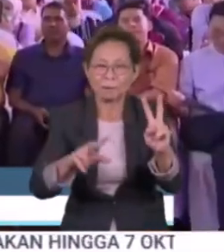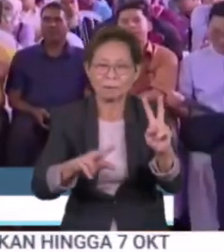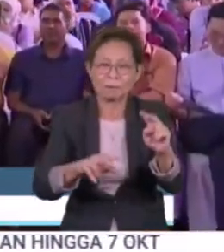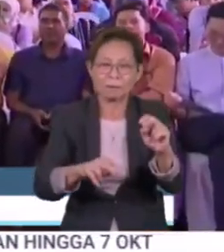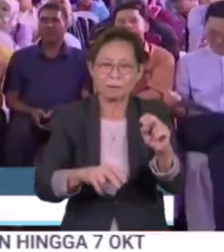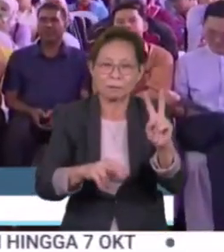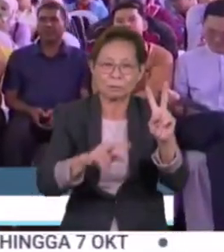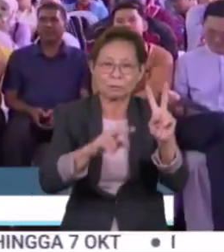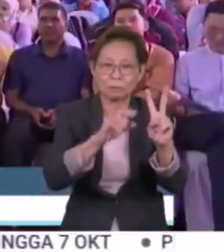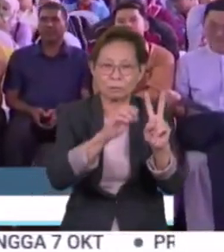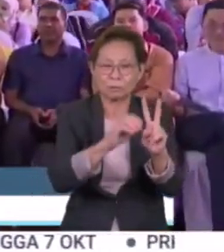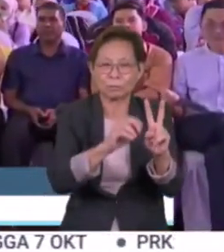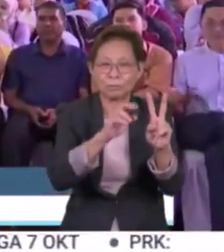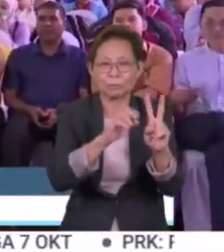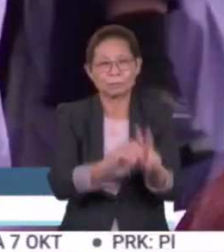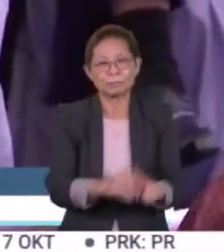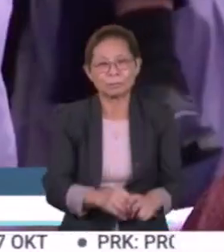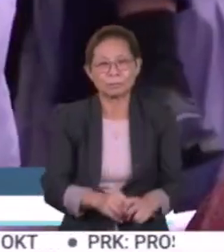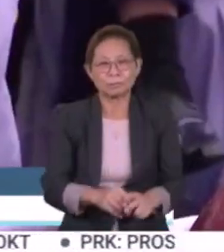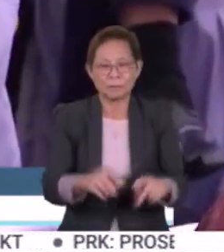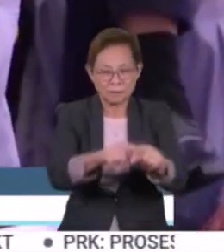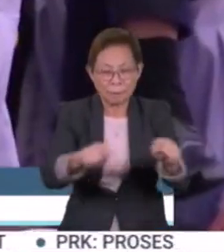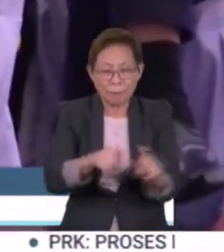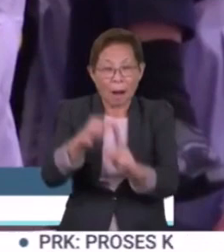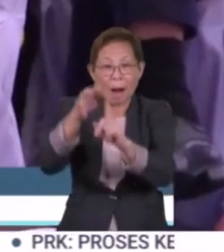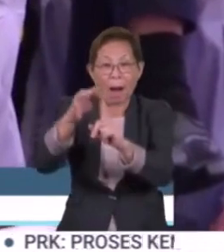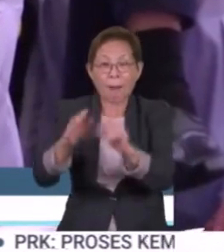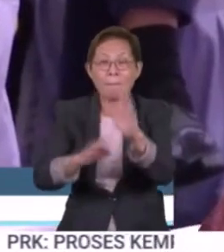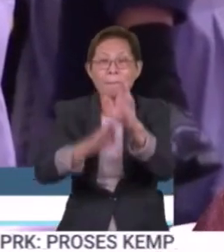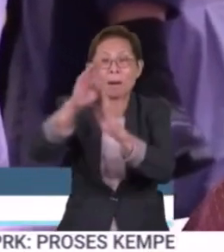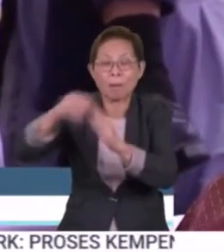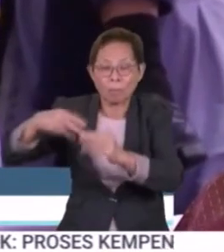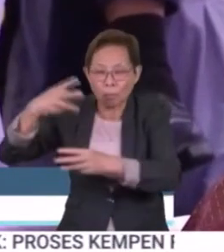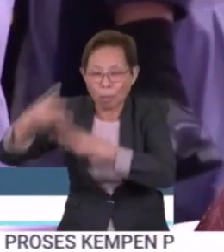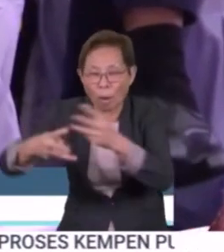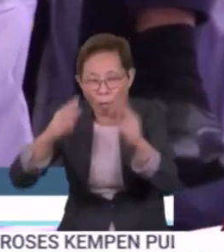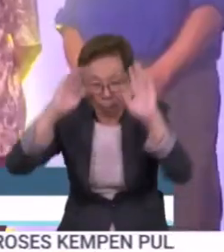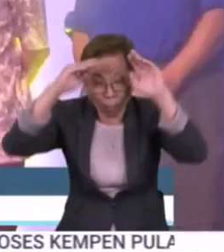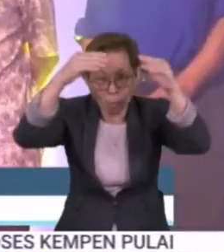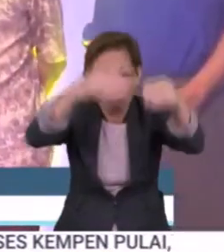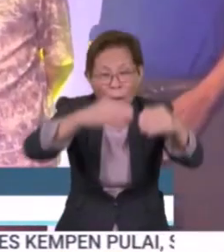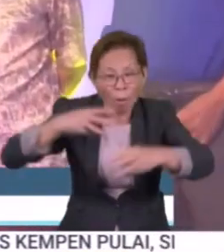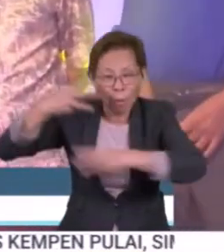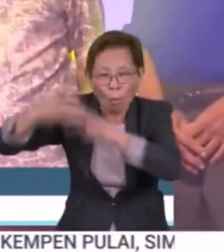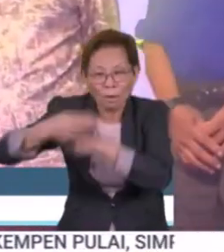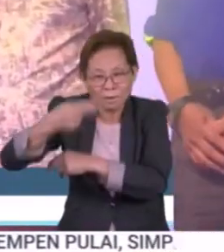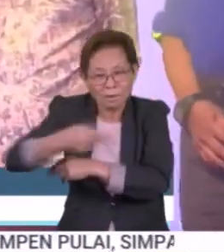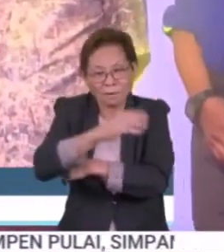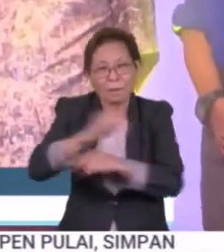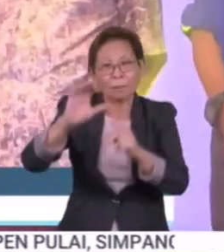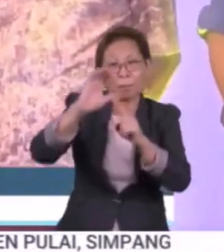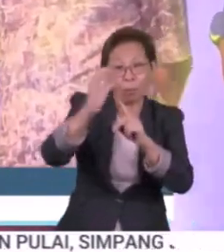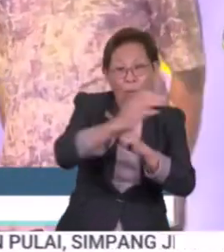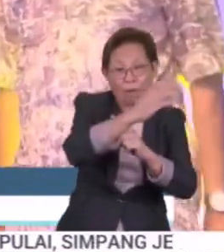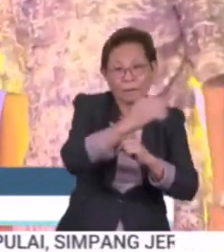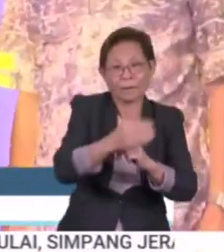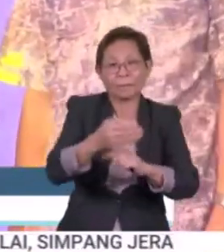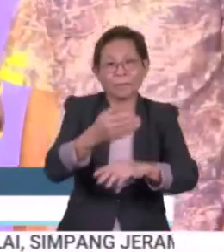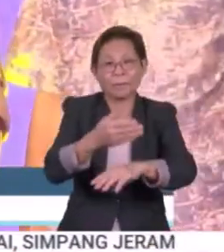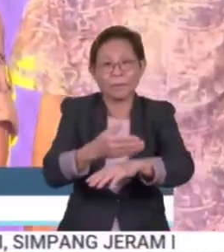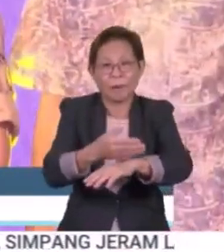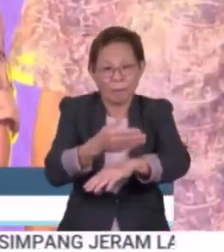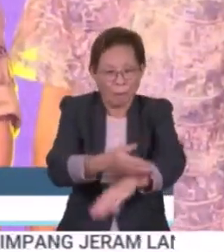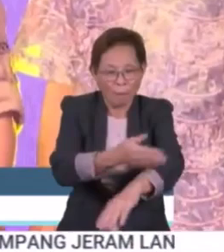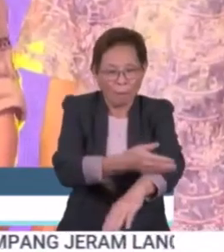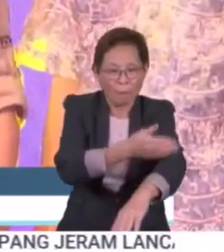tumpuan terarah memelihara bangunan warisan menurut si pada kanan kelestarian warisan sejarah dan budaya serta peningkatan